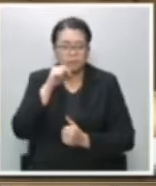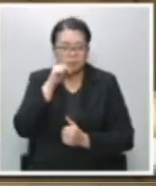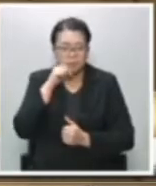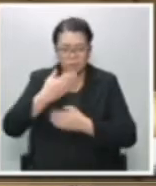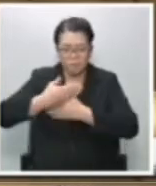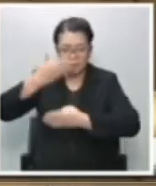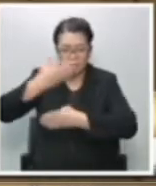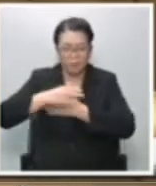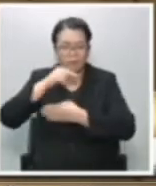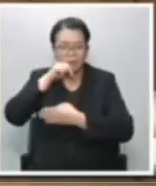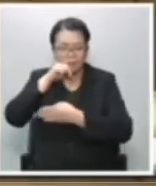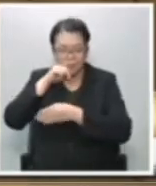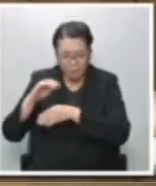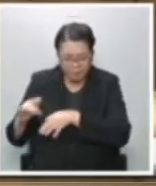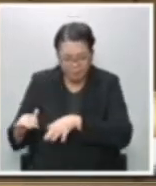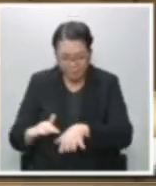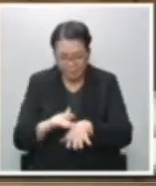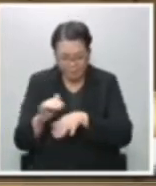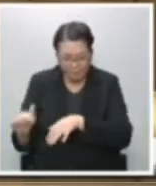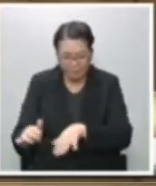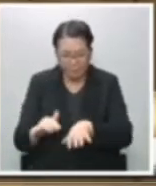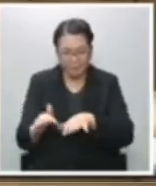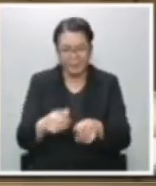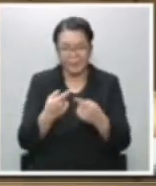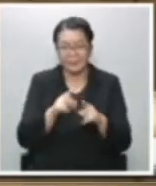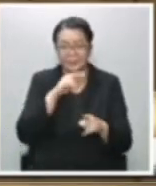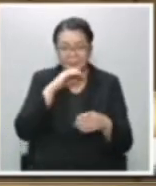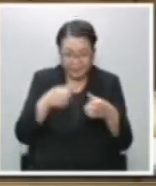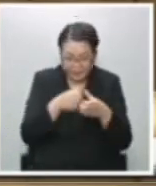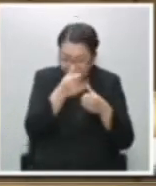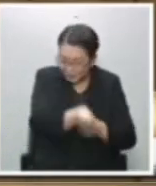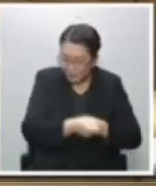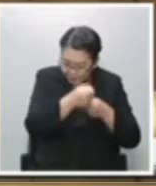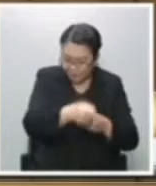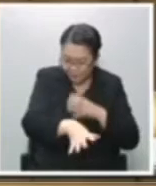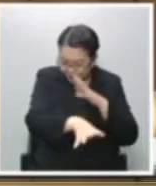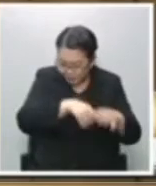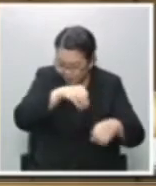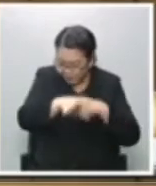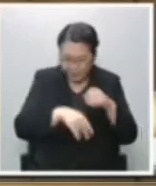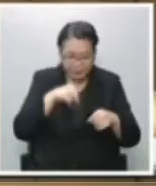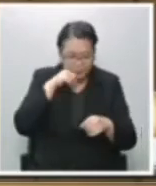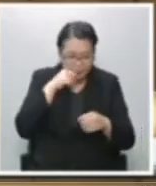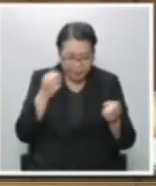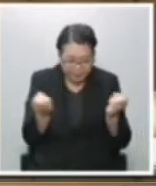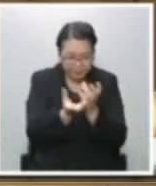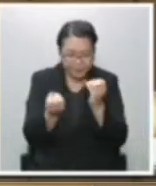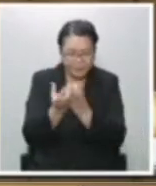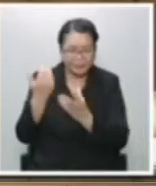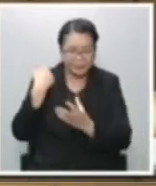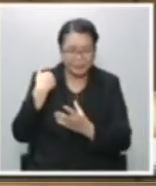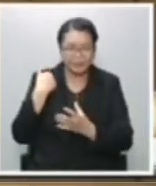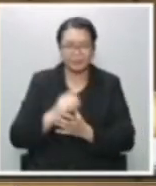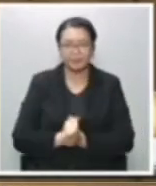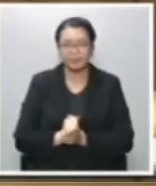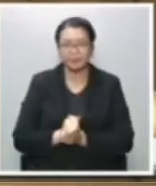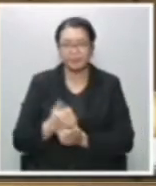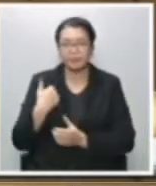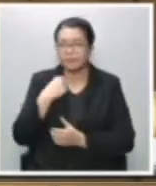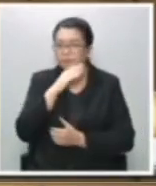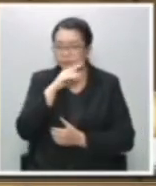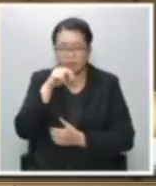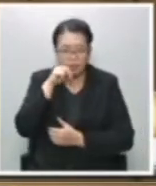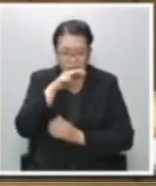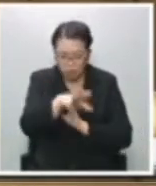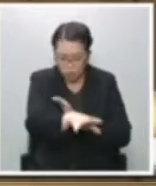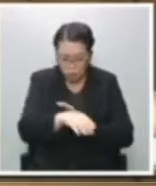ามีเกษตรกรไปสูบน้ำไปใช้น้ำก็จะส่งผลกระทบเพราะว่าปริมาณน้ำที่โดน